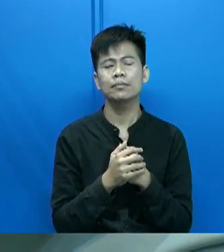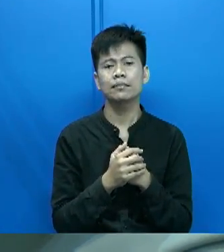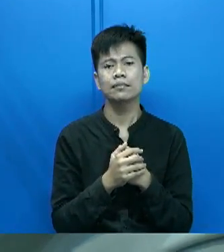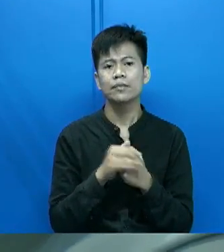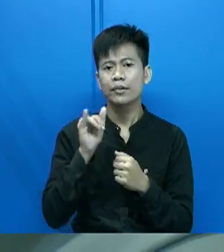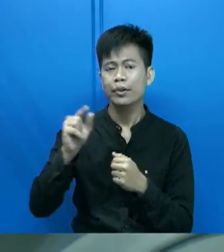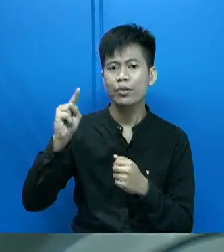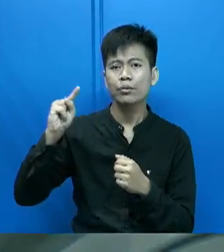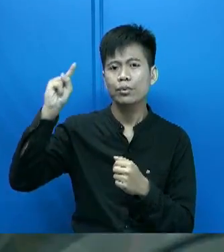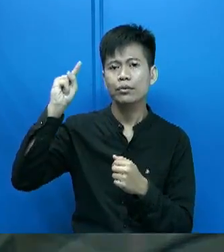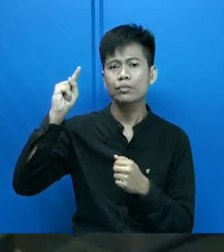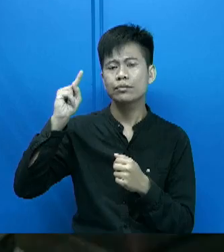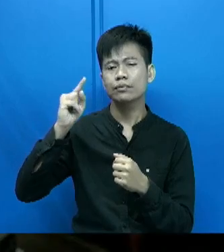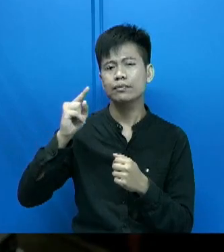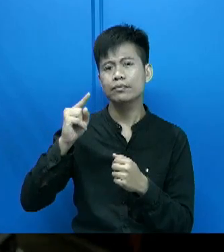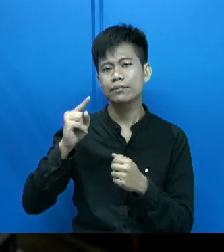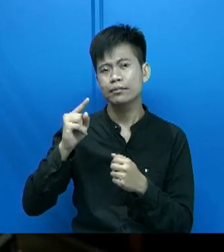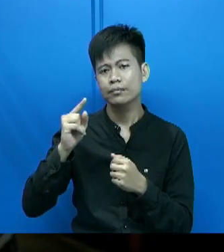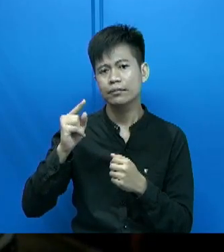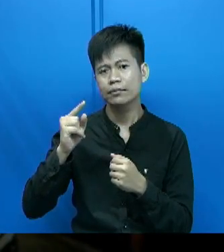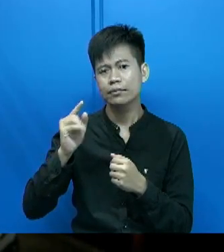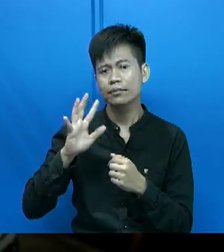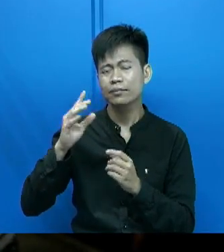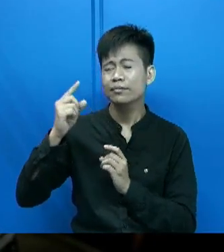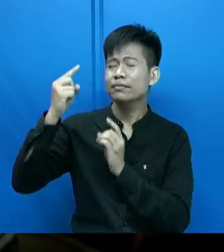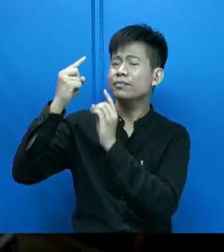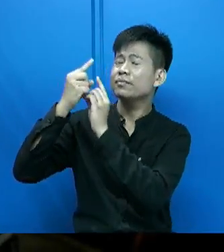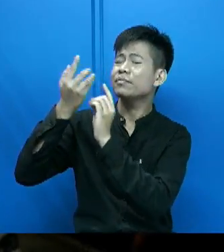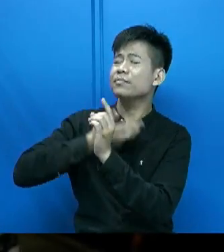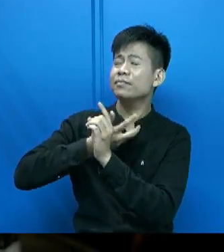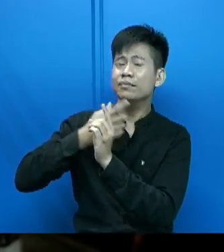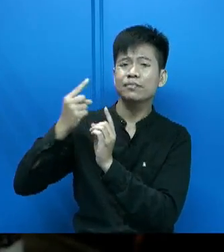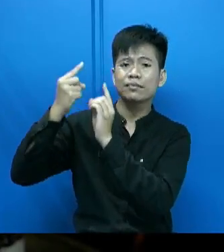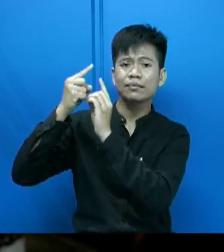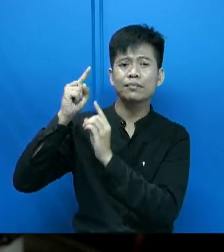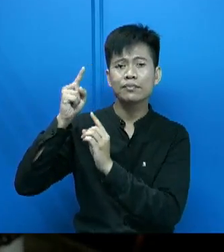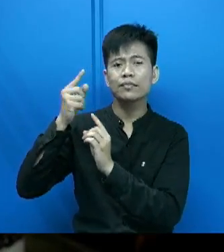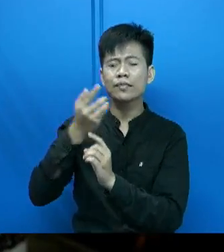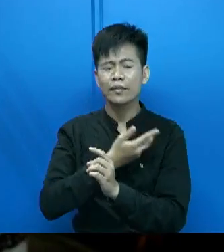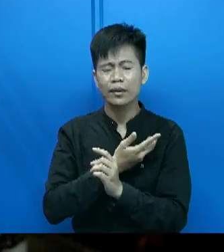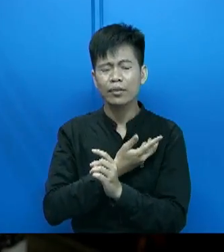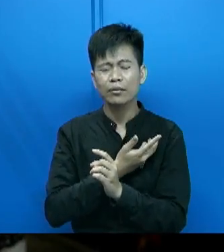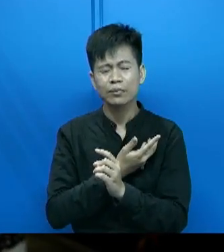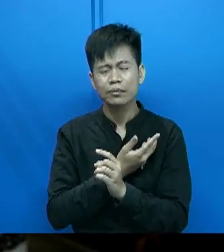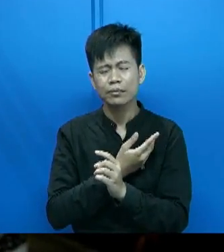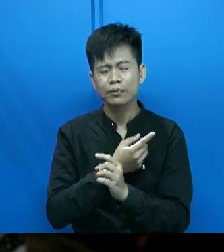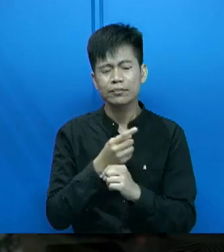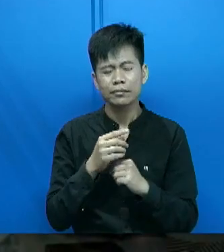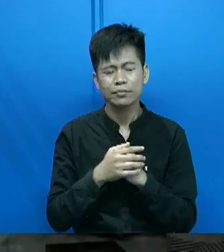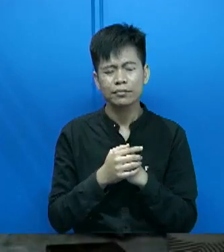Ya Allah, jangan hinakan kami ketika kami berjumpa denganmu ya Rab. Kami bertahan dalam kesulitan di